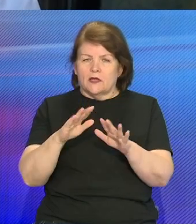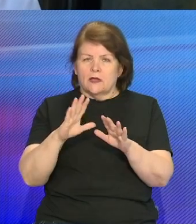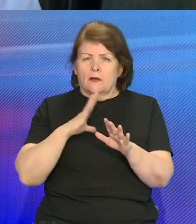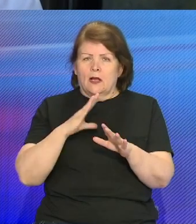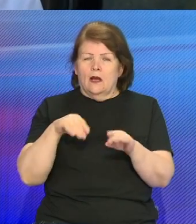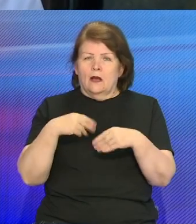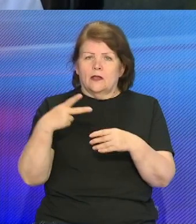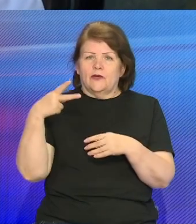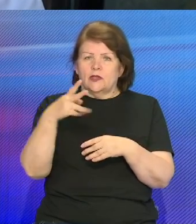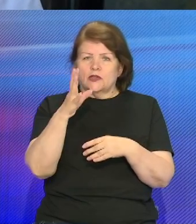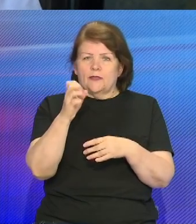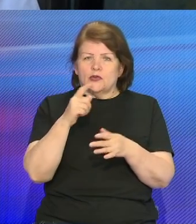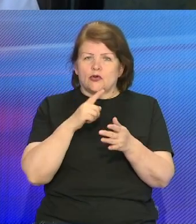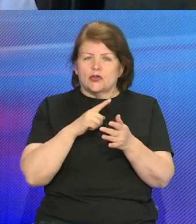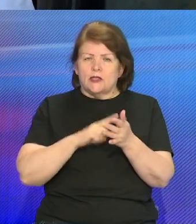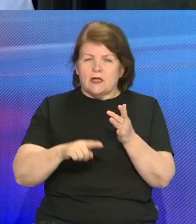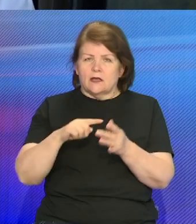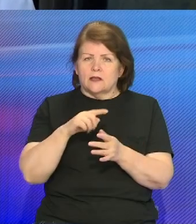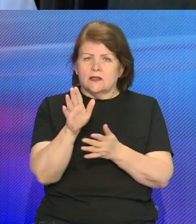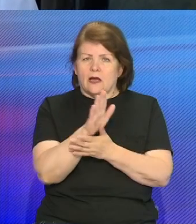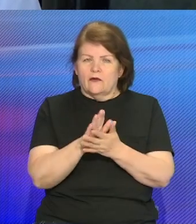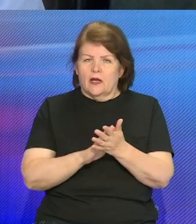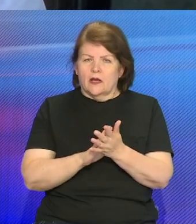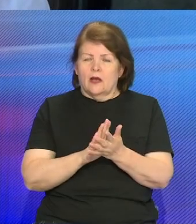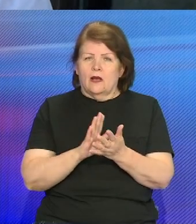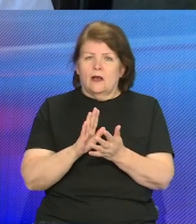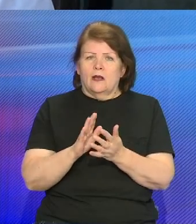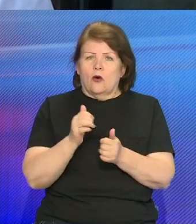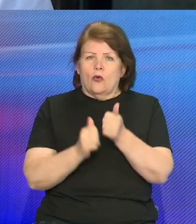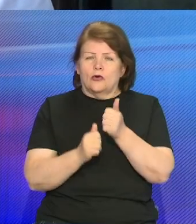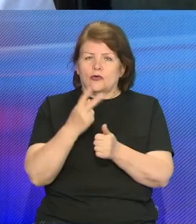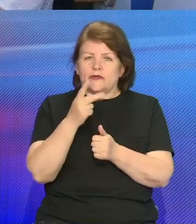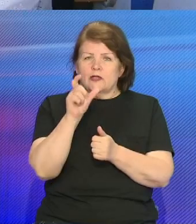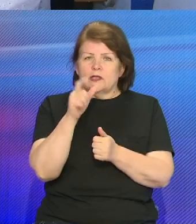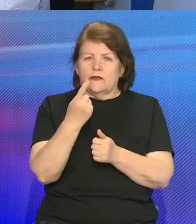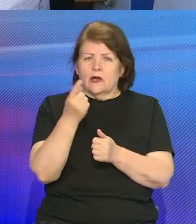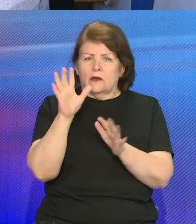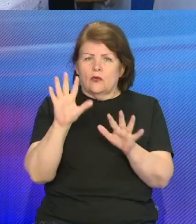2560 заявлений. Суммарный конкурс составил около двух человек на место.